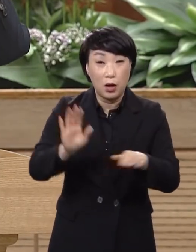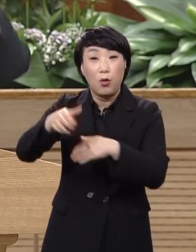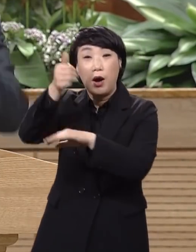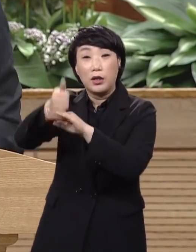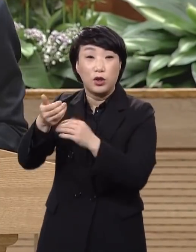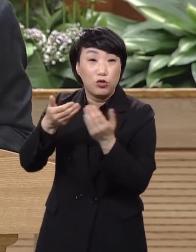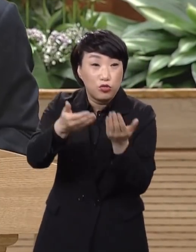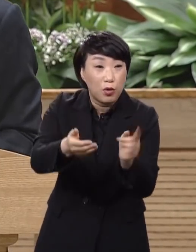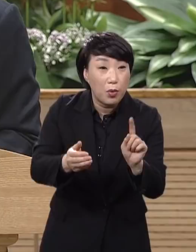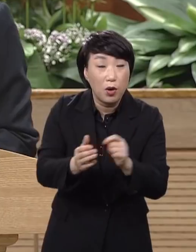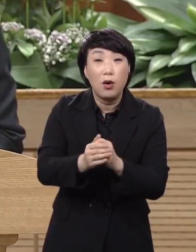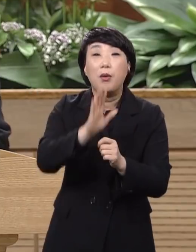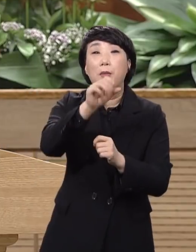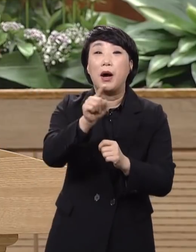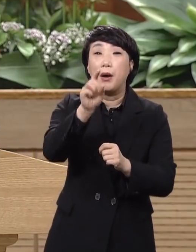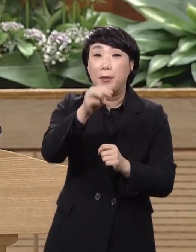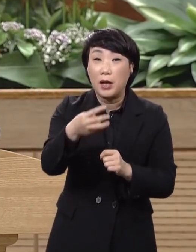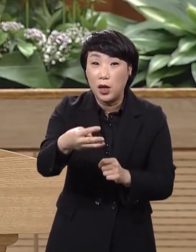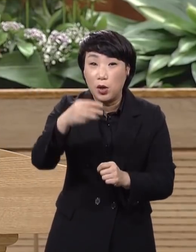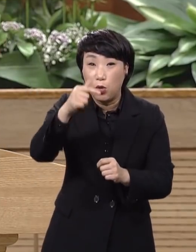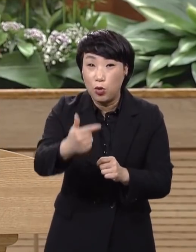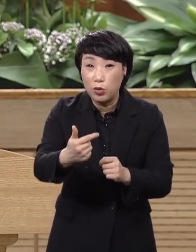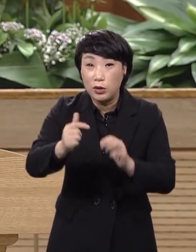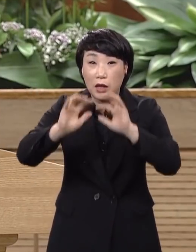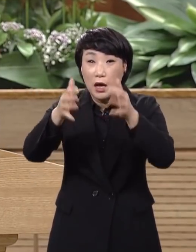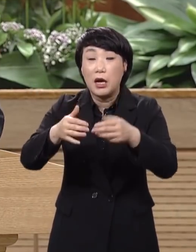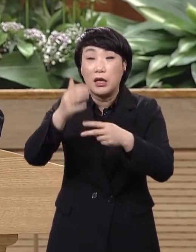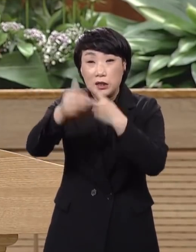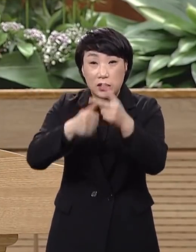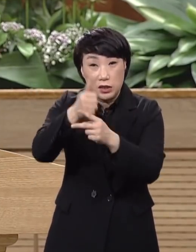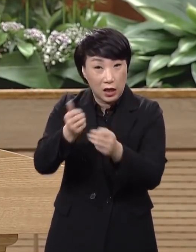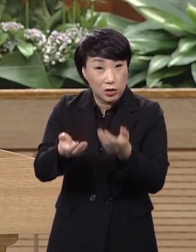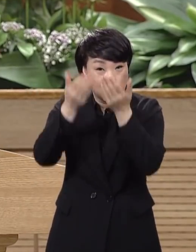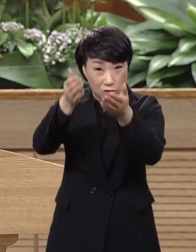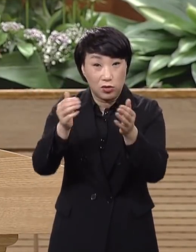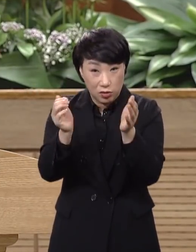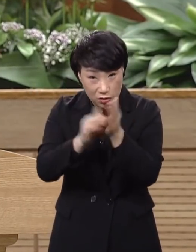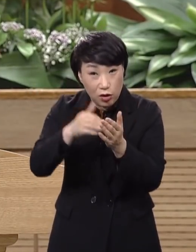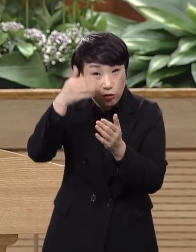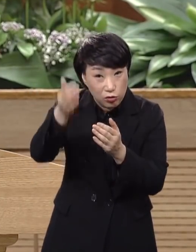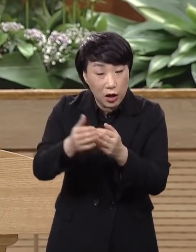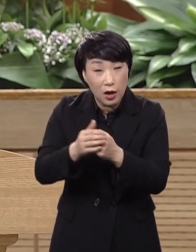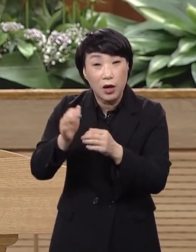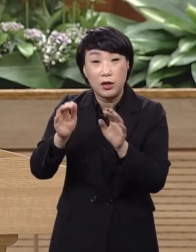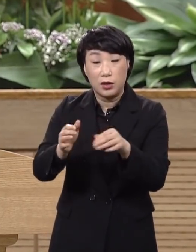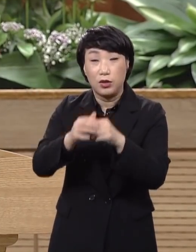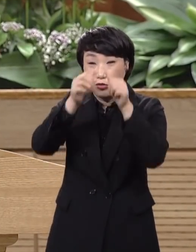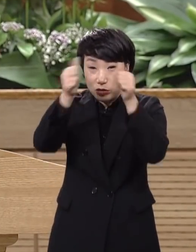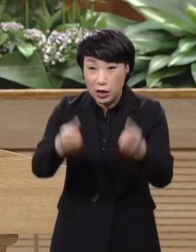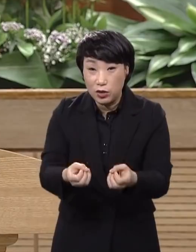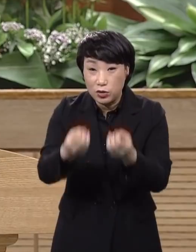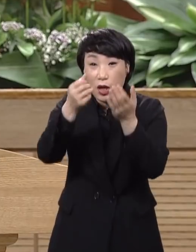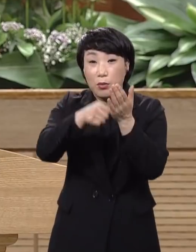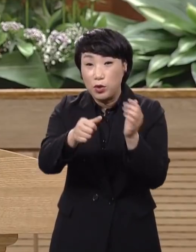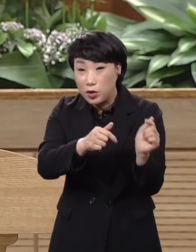거의 바벨론의 신에게 바쳐진 그 뒤에 우상의 제물을 갖다가 먹는 것이기